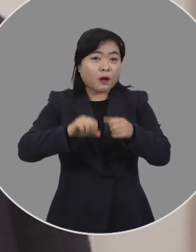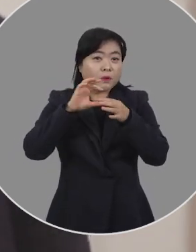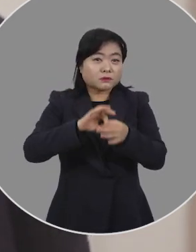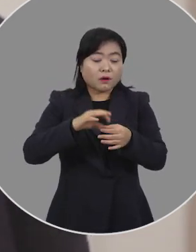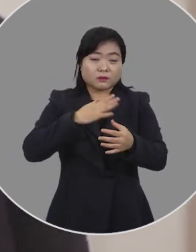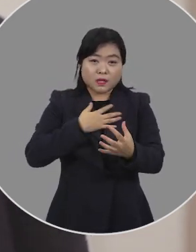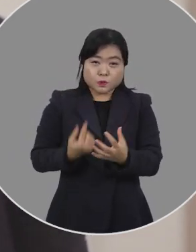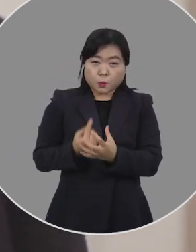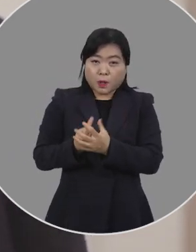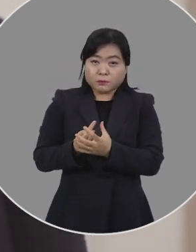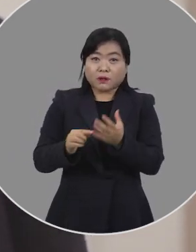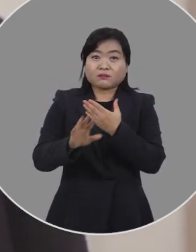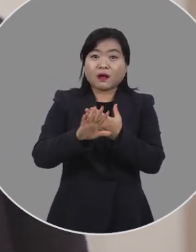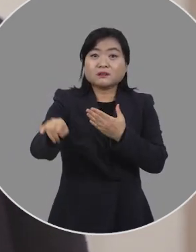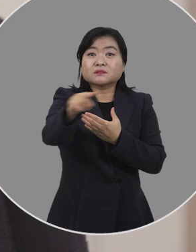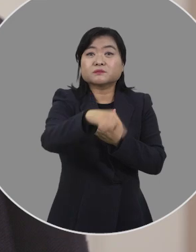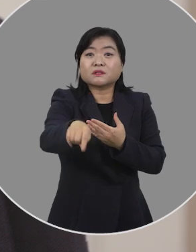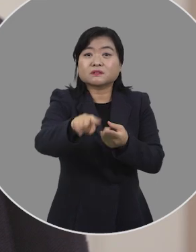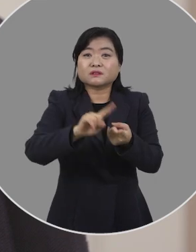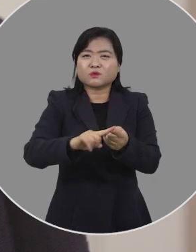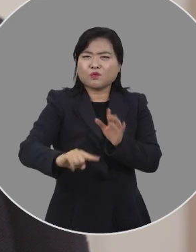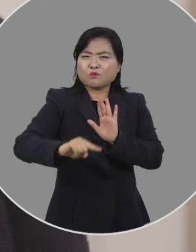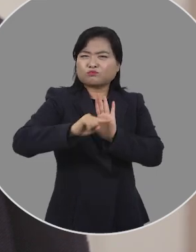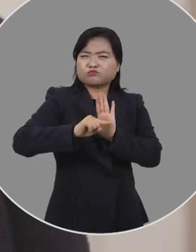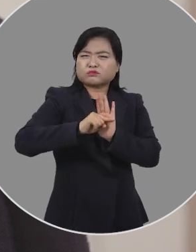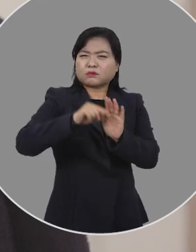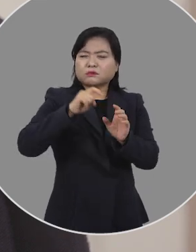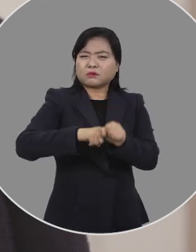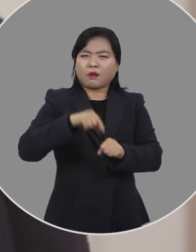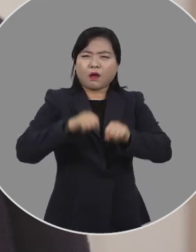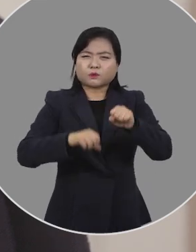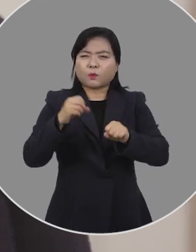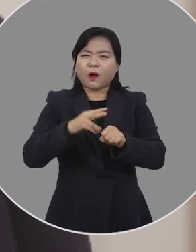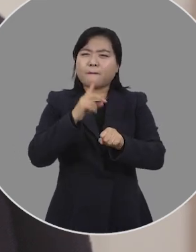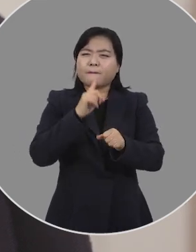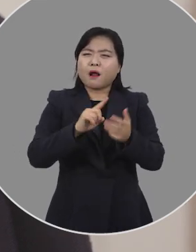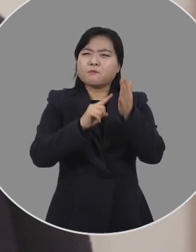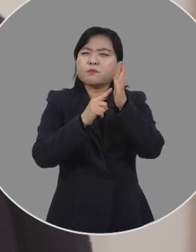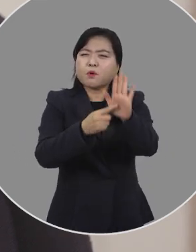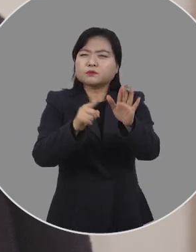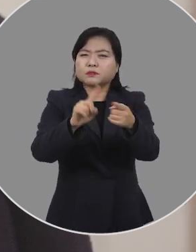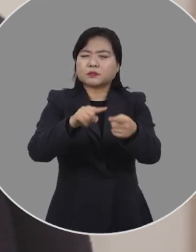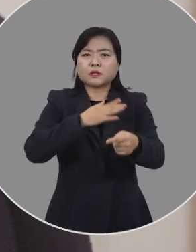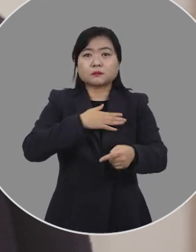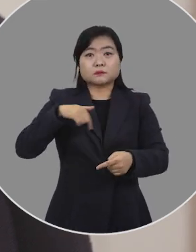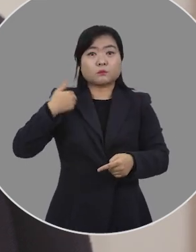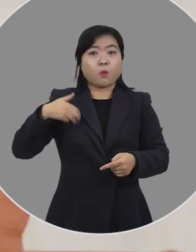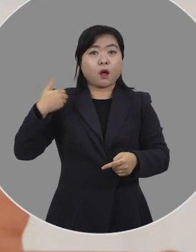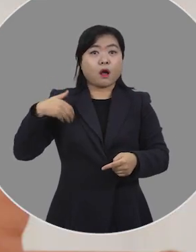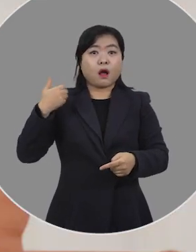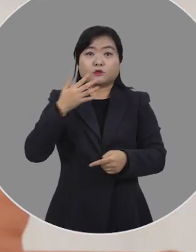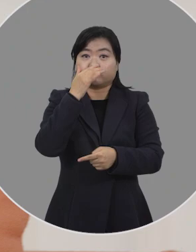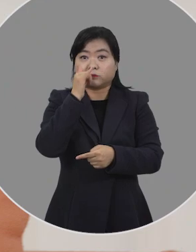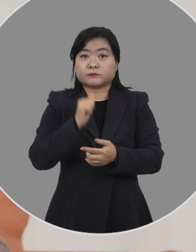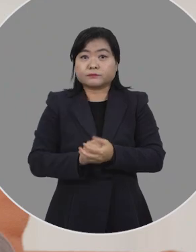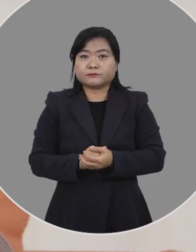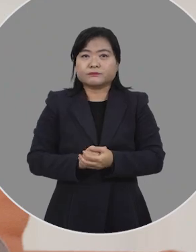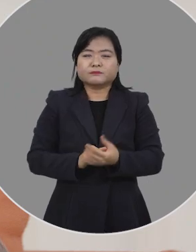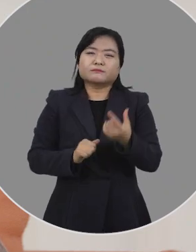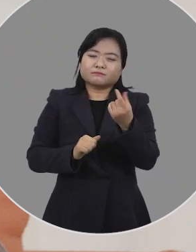집단에 대해서는 굉장히 부정적인 그런 행동과 말로 표출되는 걸 내가 못 느낄 수도 있는 거잖아요. 네. 네,